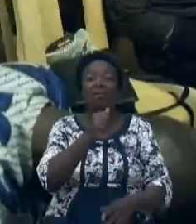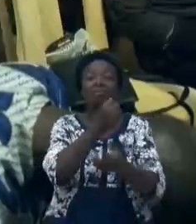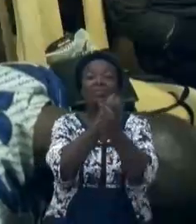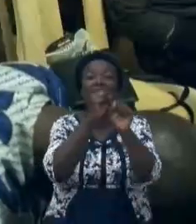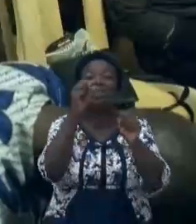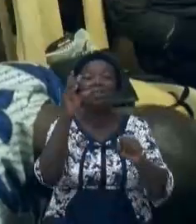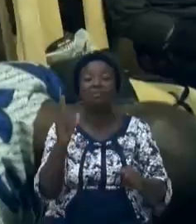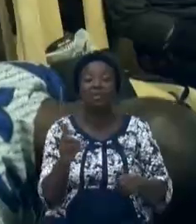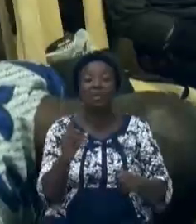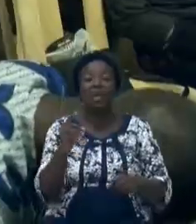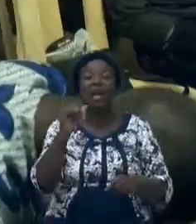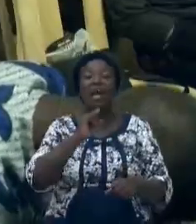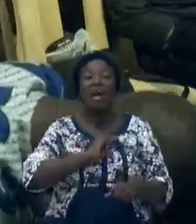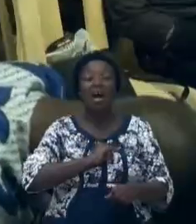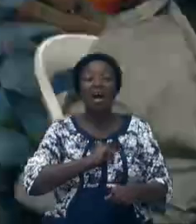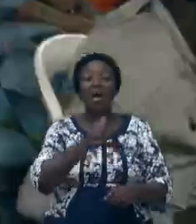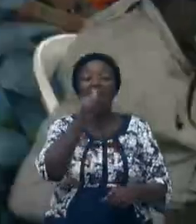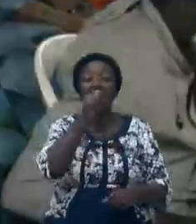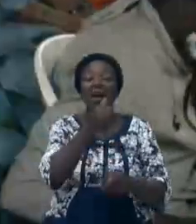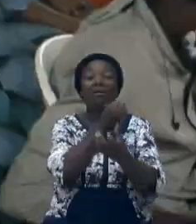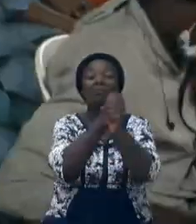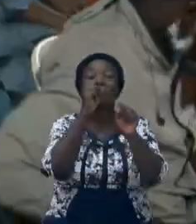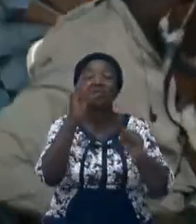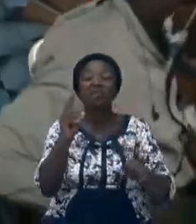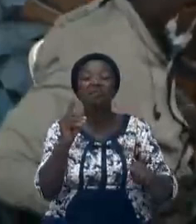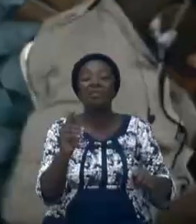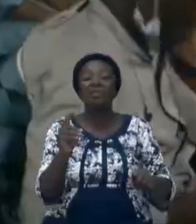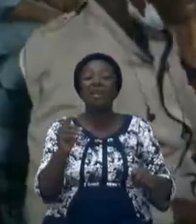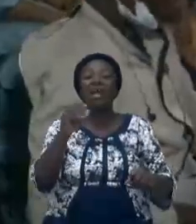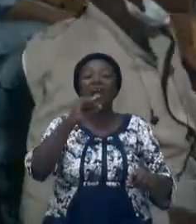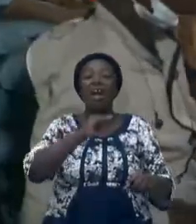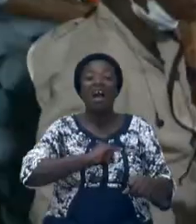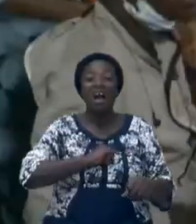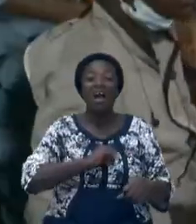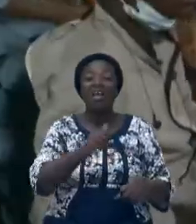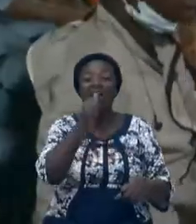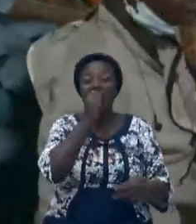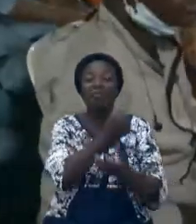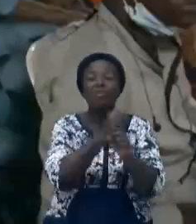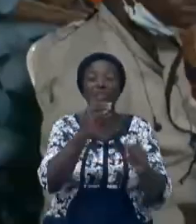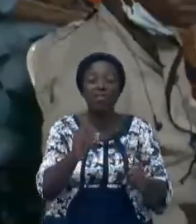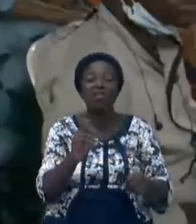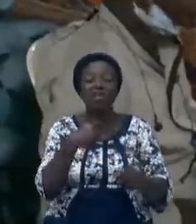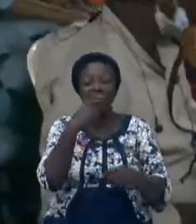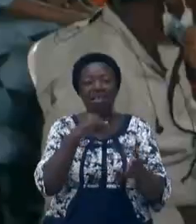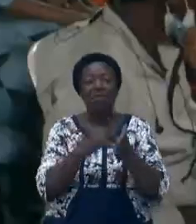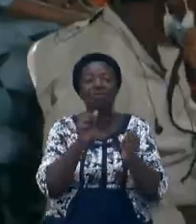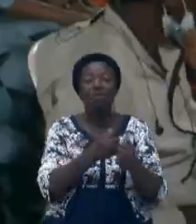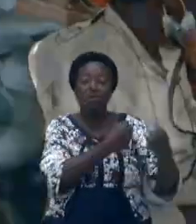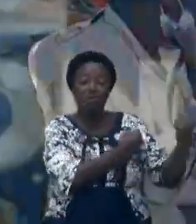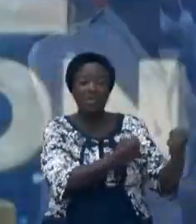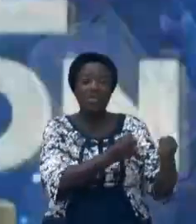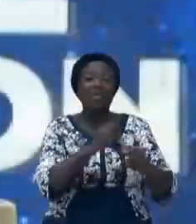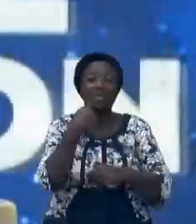je suis sauvé dit la haute voire dealer la confiance a